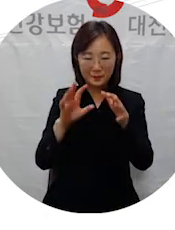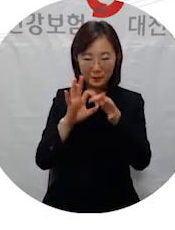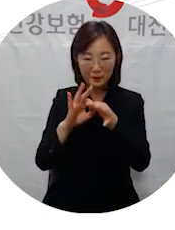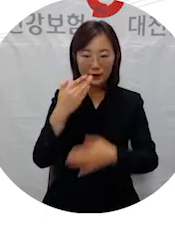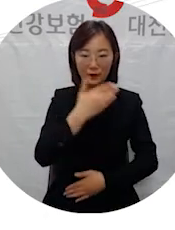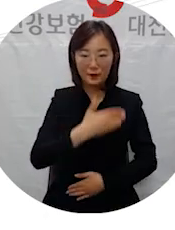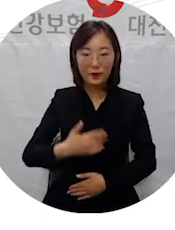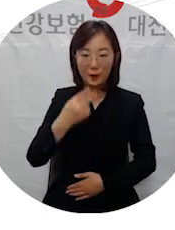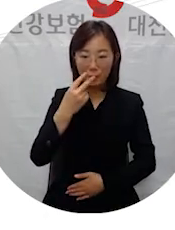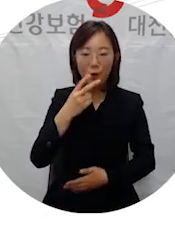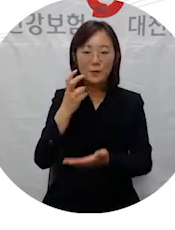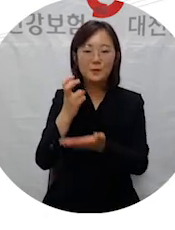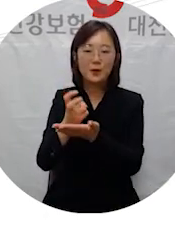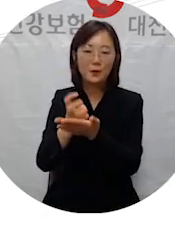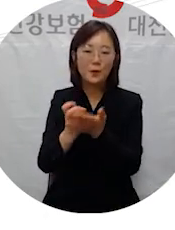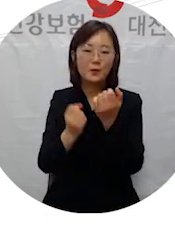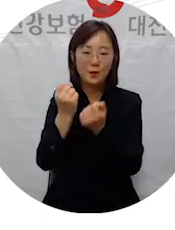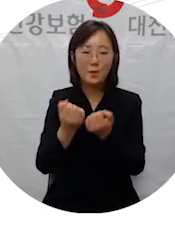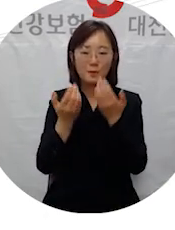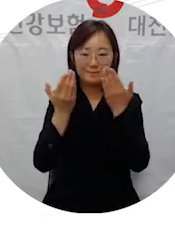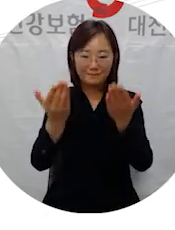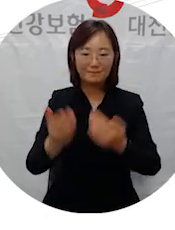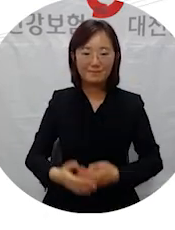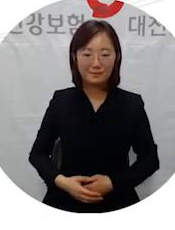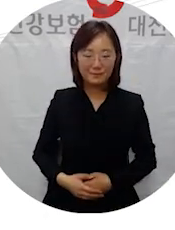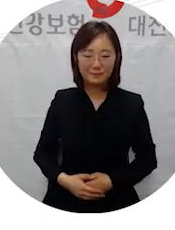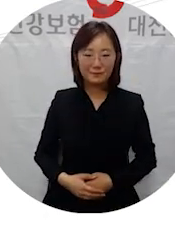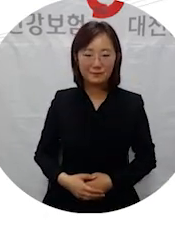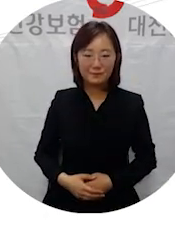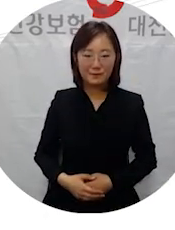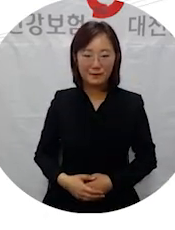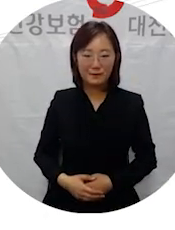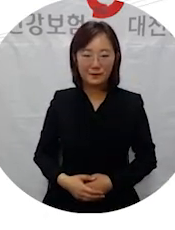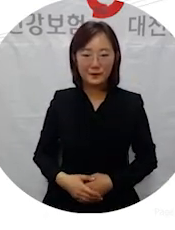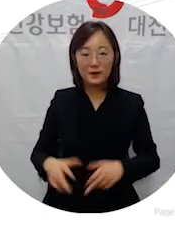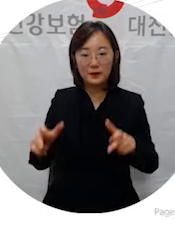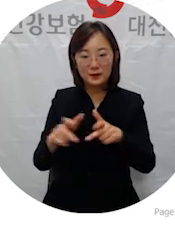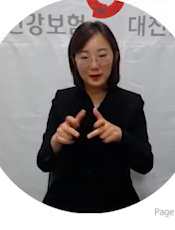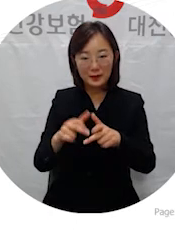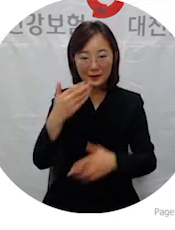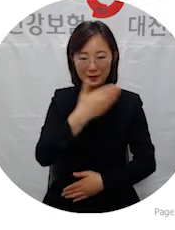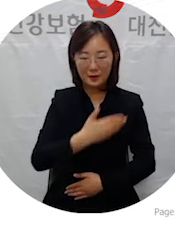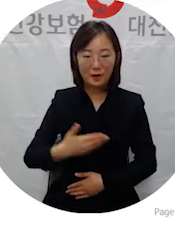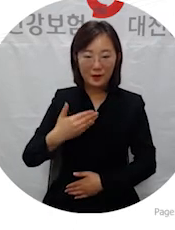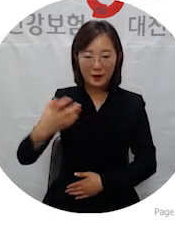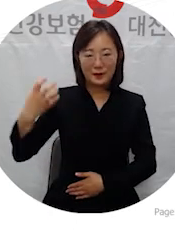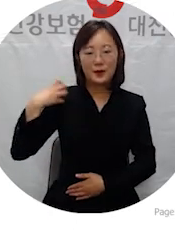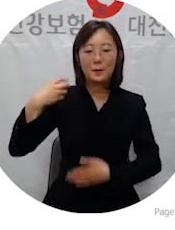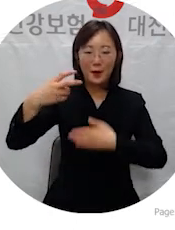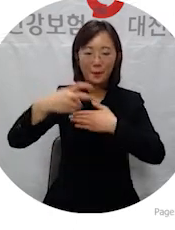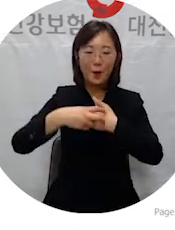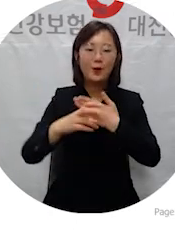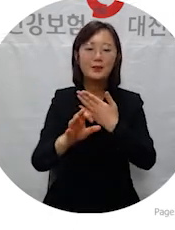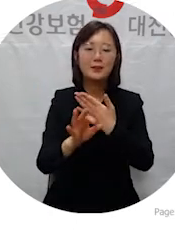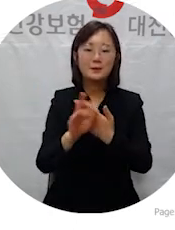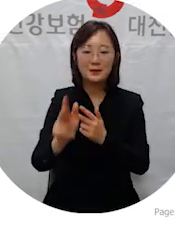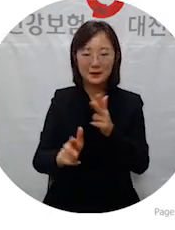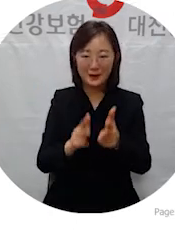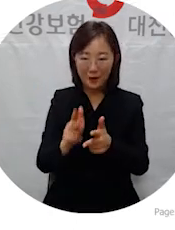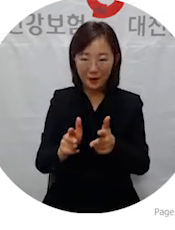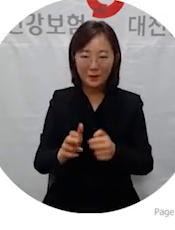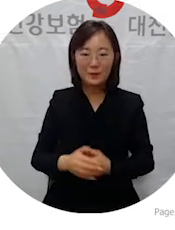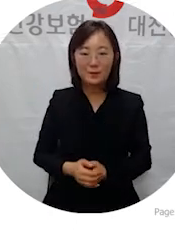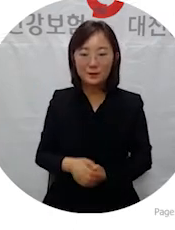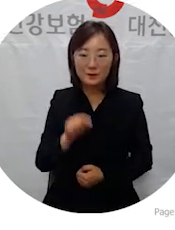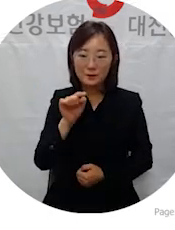다음은 장애인 관련 건강보험 제도에 대해 알아보도록 하겠습니다. 먼저 장애인 건강주치의